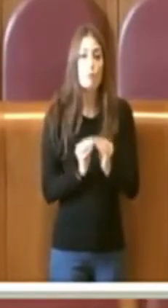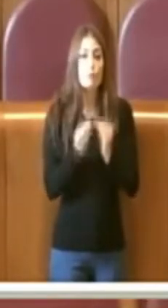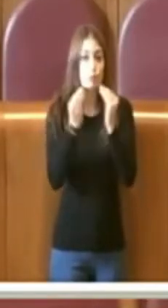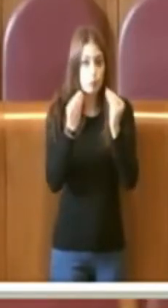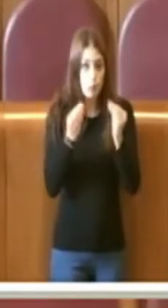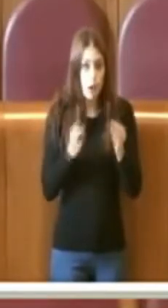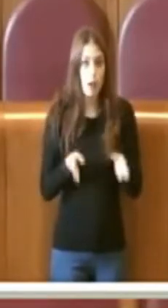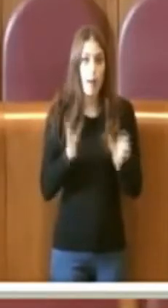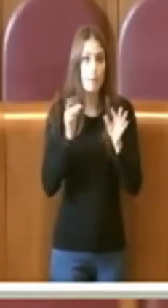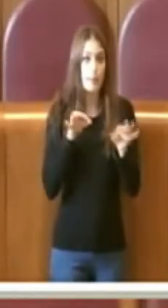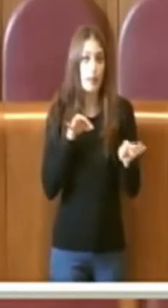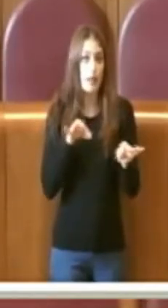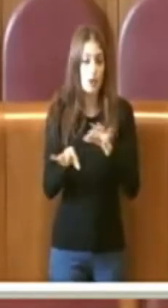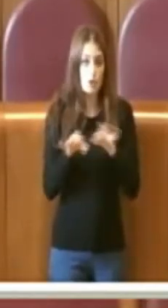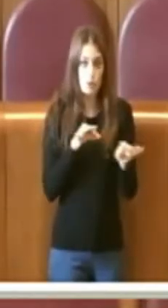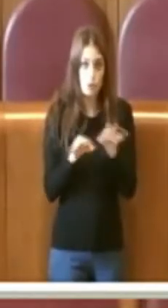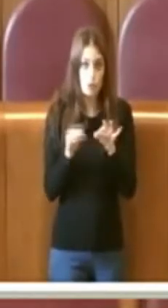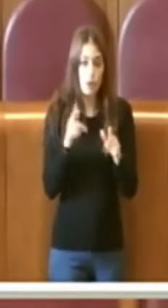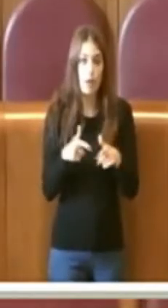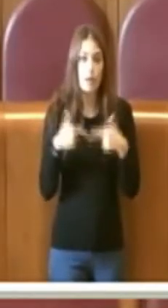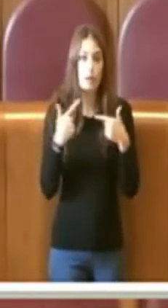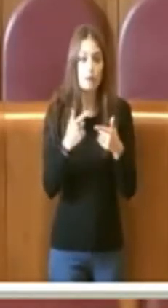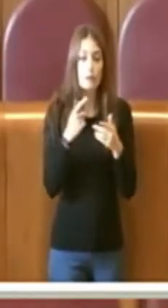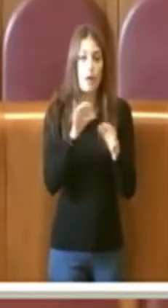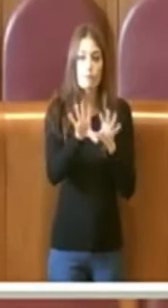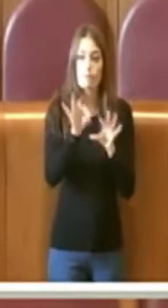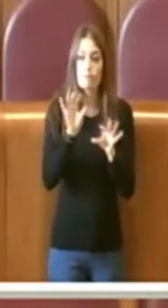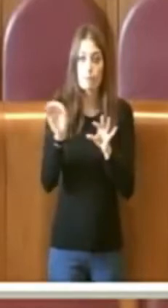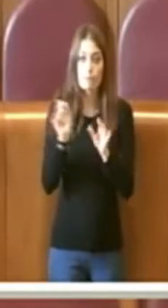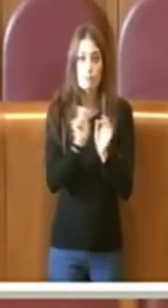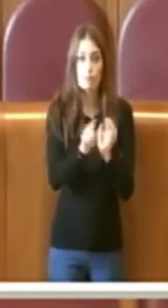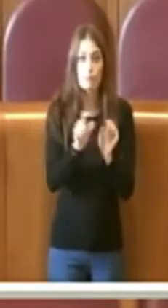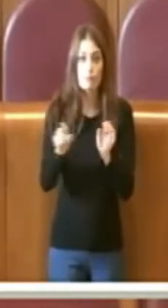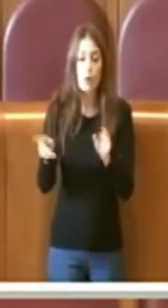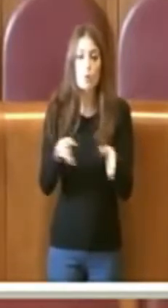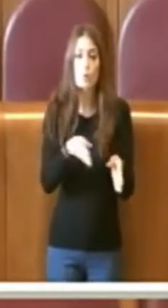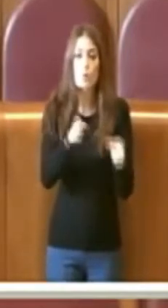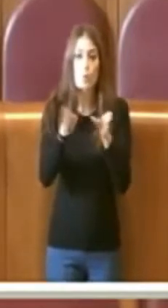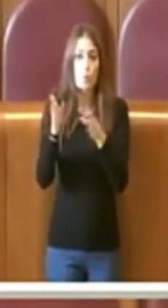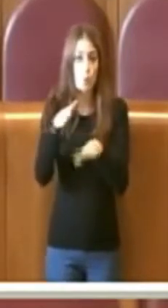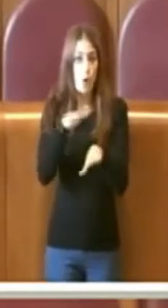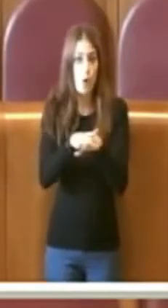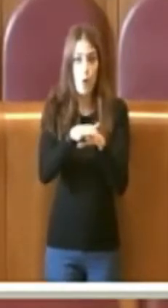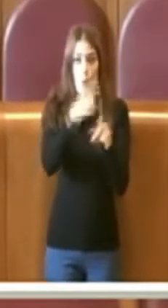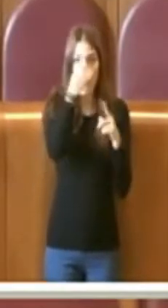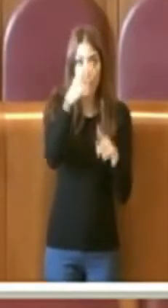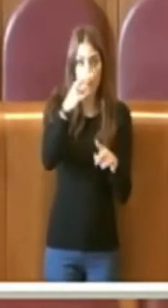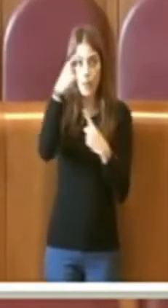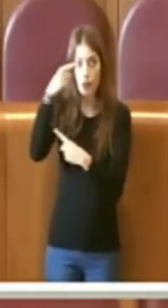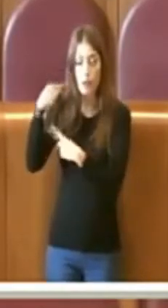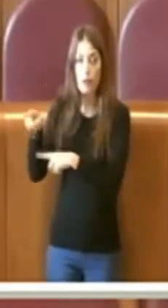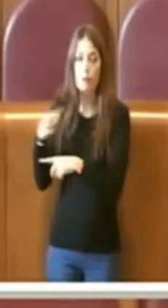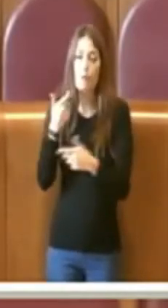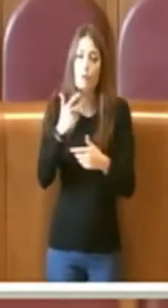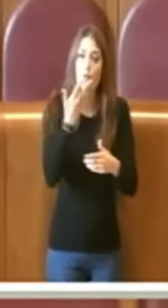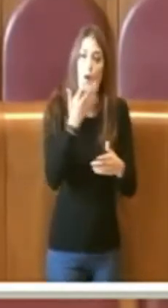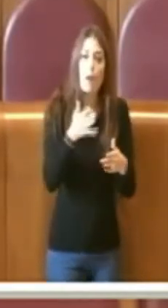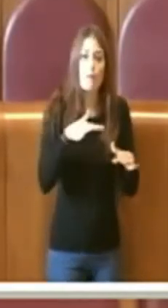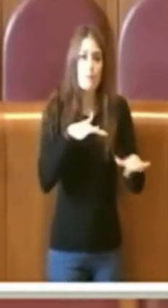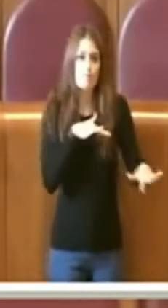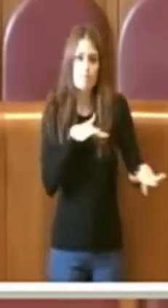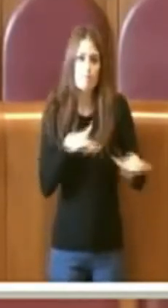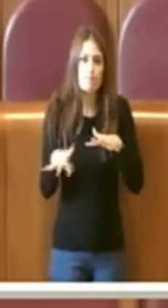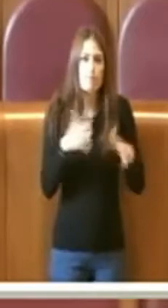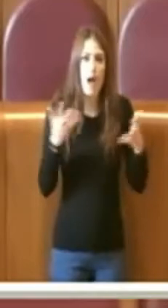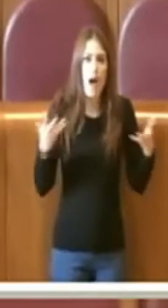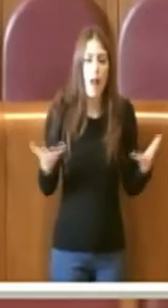che ha dato gli indirizzi alle strutture competenti affinché si smuovesse di fatto una situazione che era